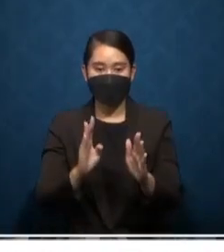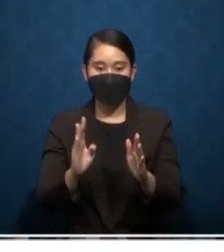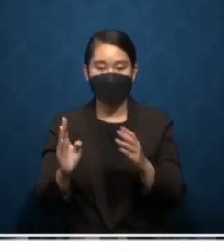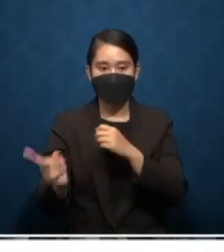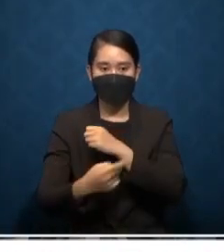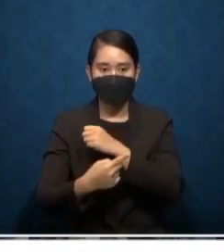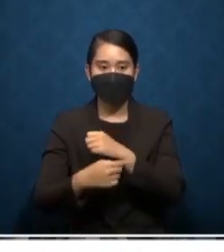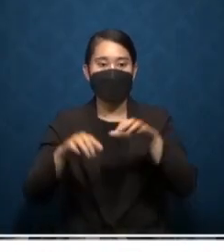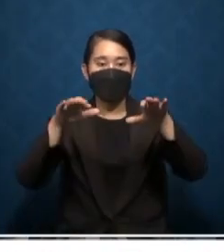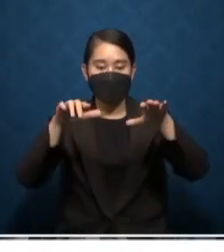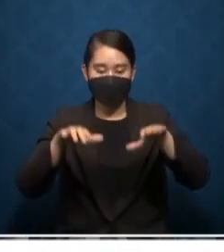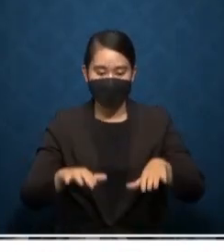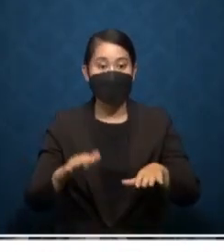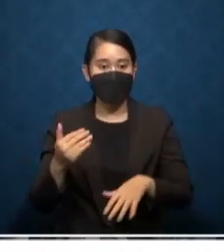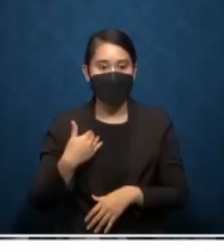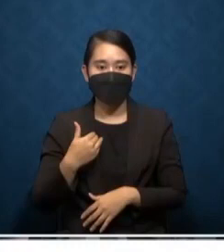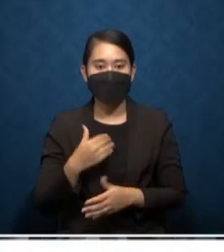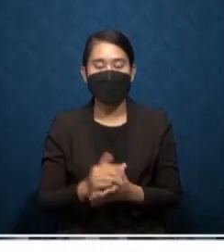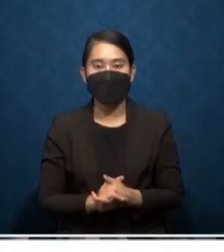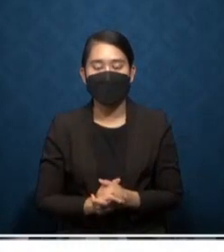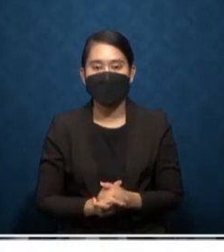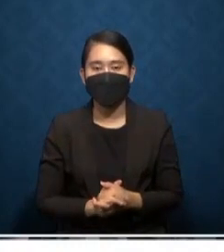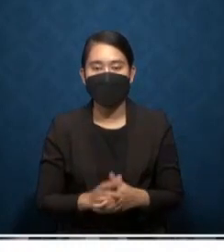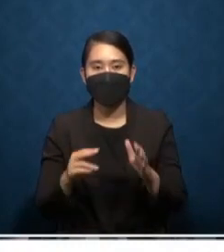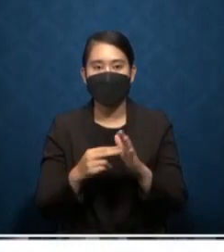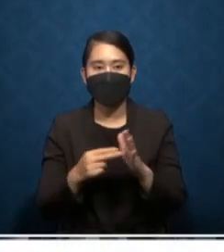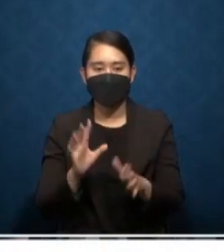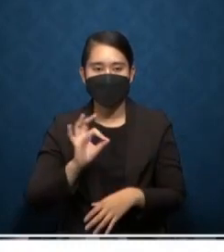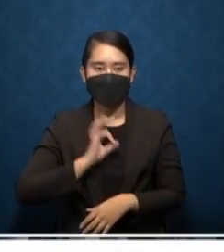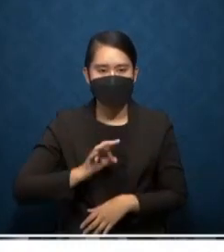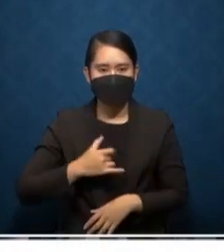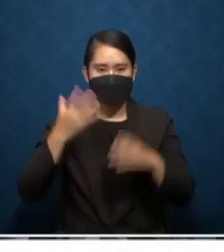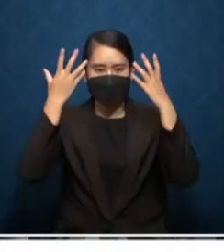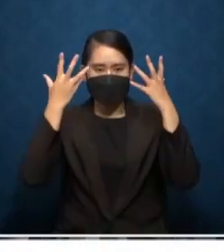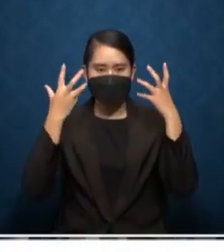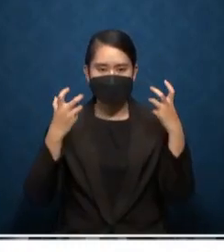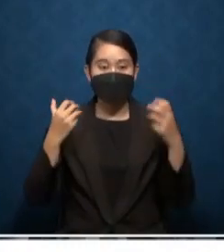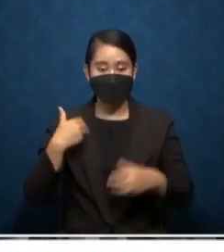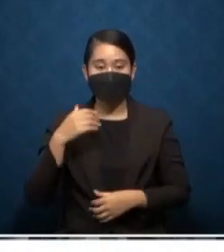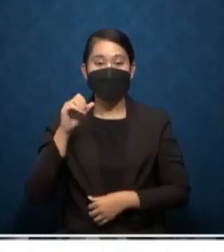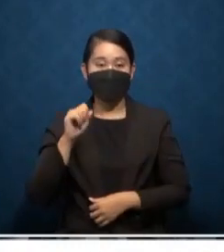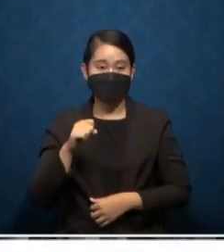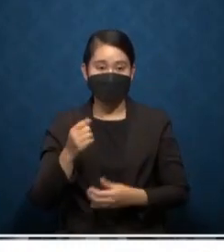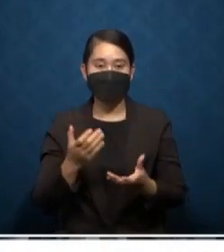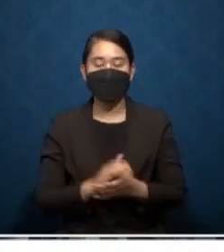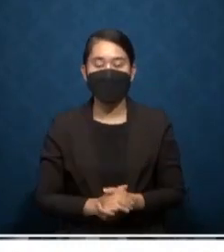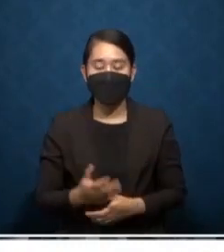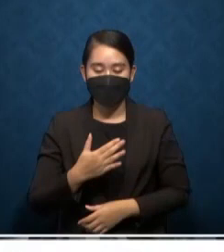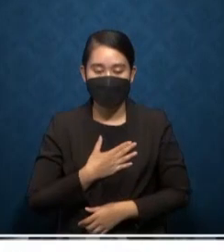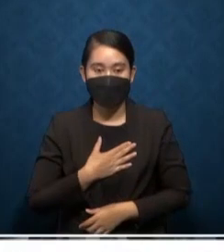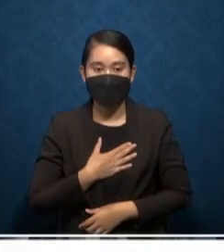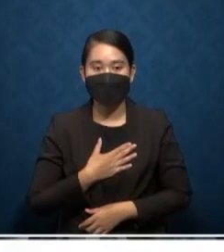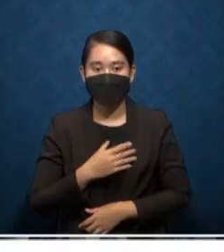แต่สนว่ ในการรถจำดวนนัโทษนั้นเป็นที่บาดวิตรกของภลคนภายนอกผมก็